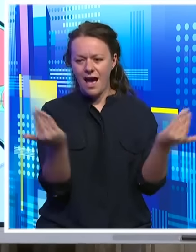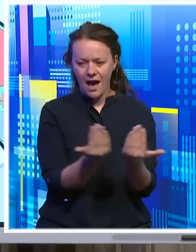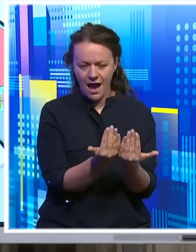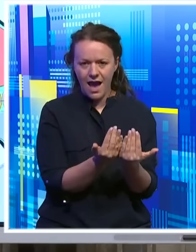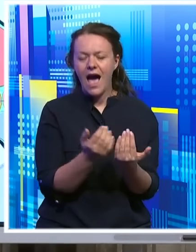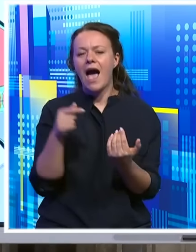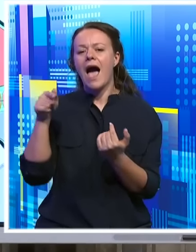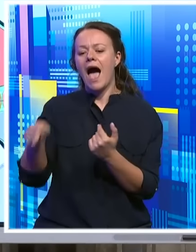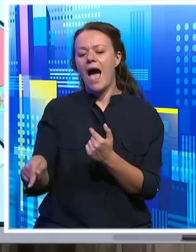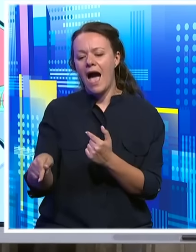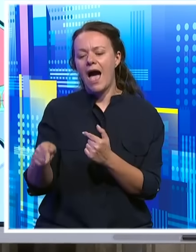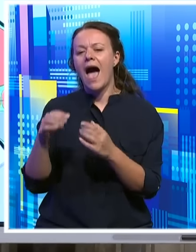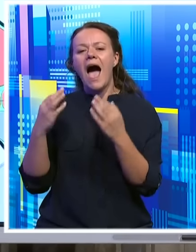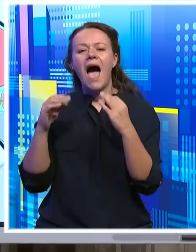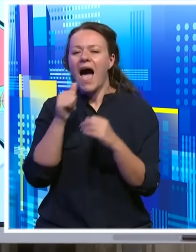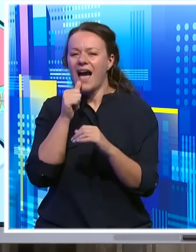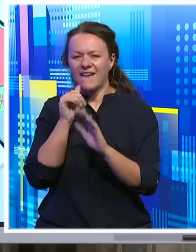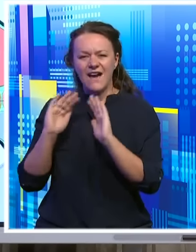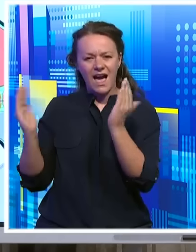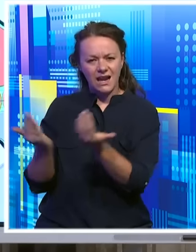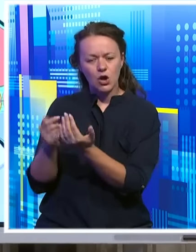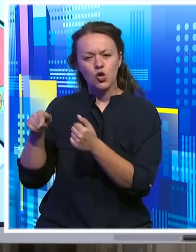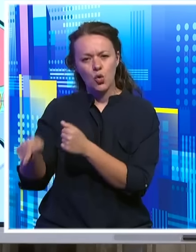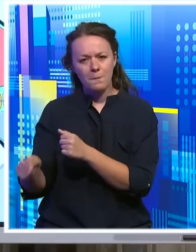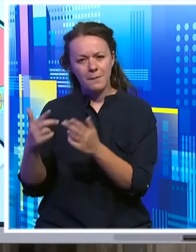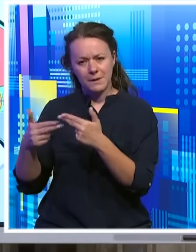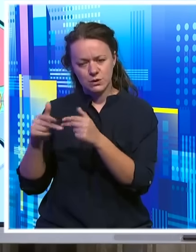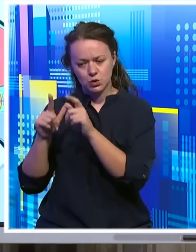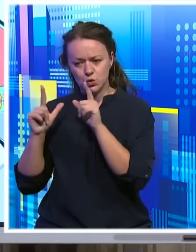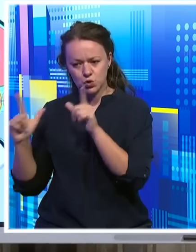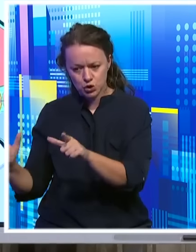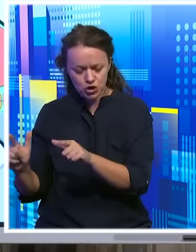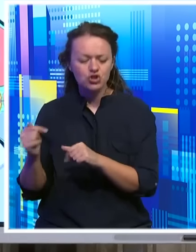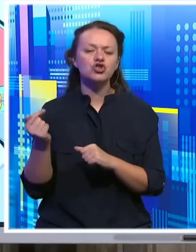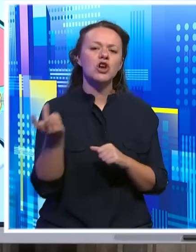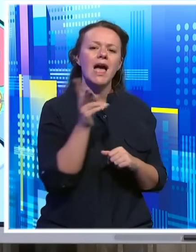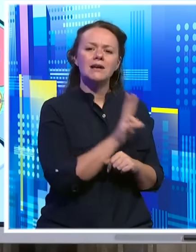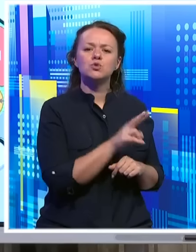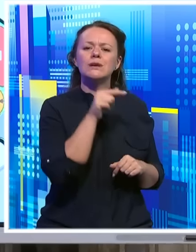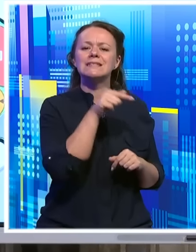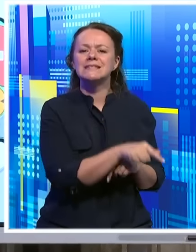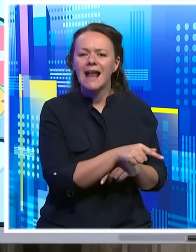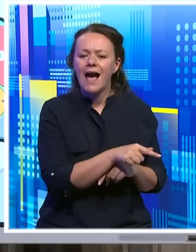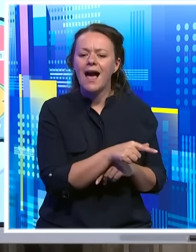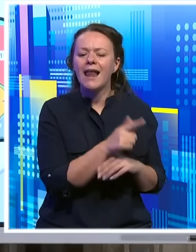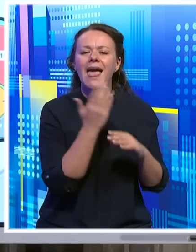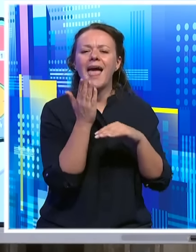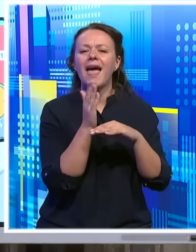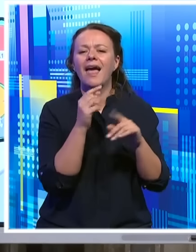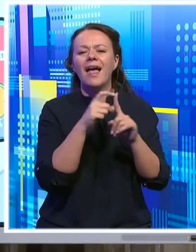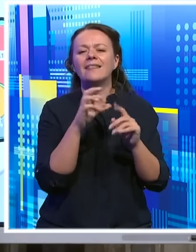će biti kod ušća, a delfinarijum će biti na Expu. Zašto delfinarijum? Osim što je velika turistička atrakcija, postoje